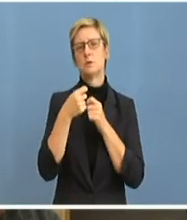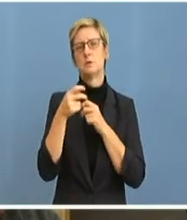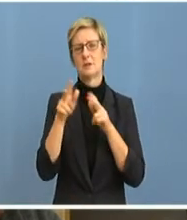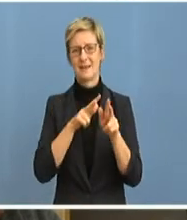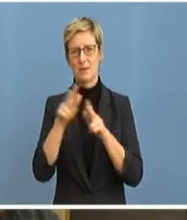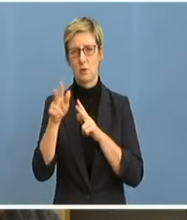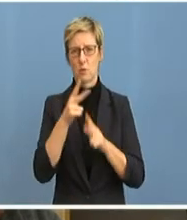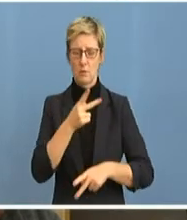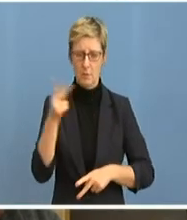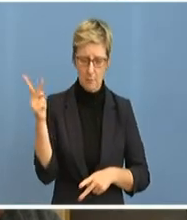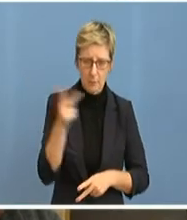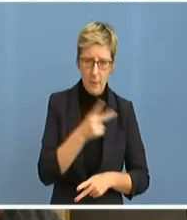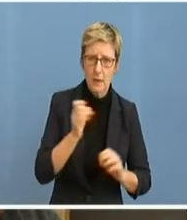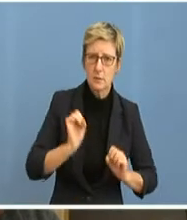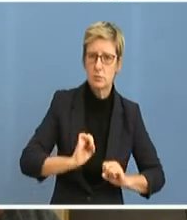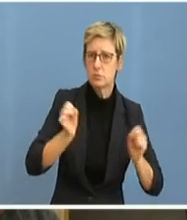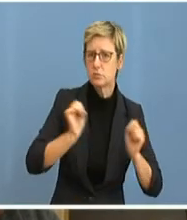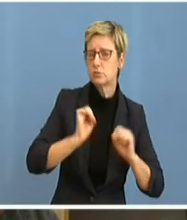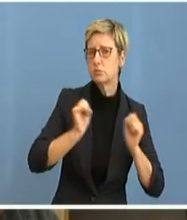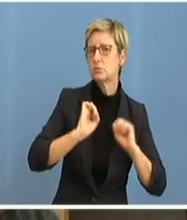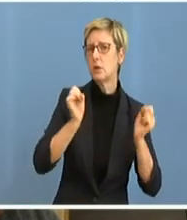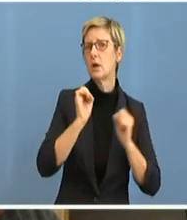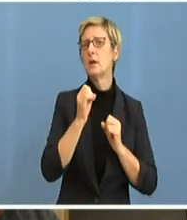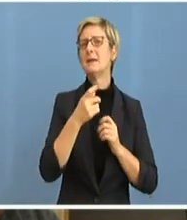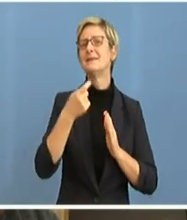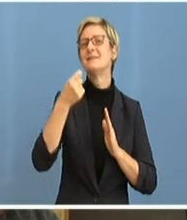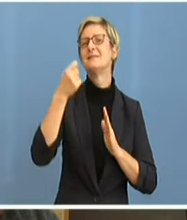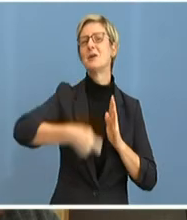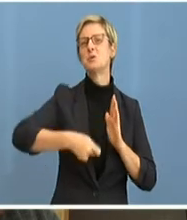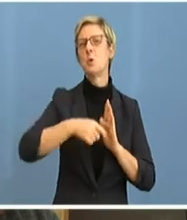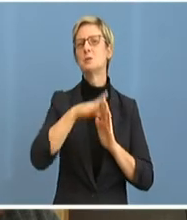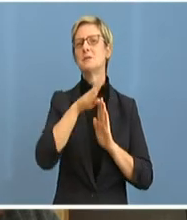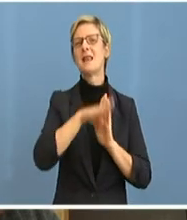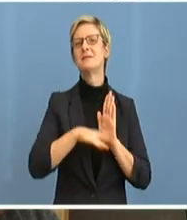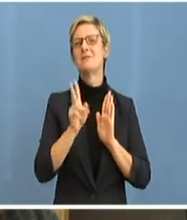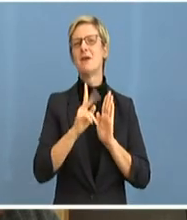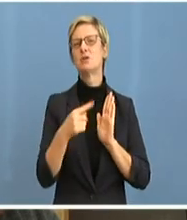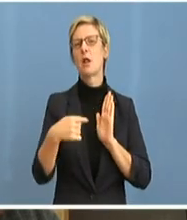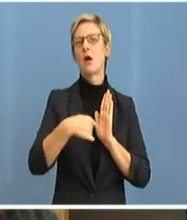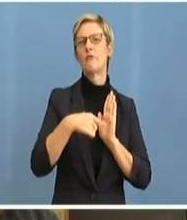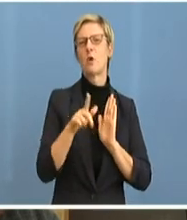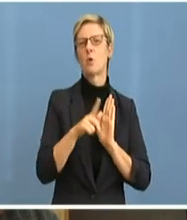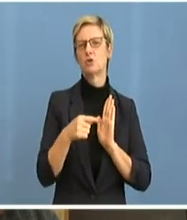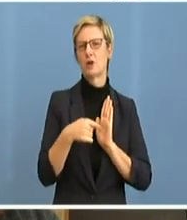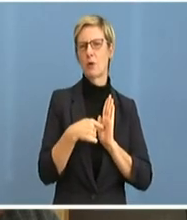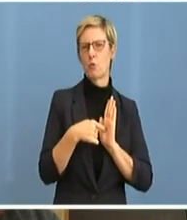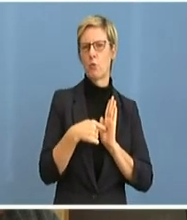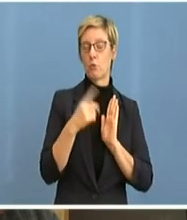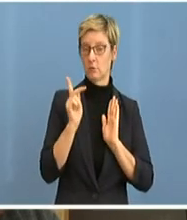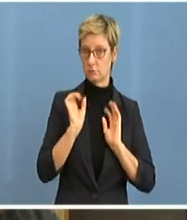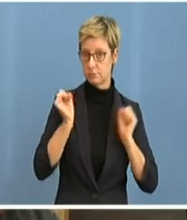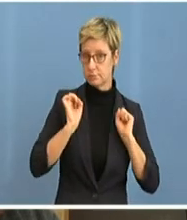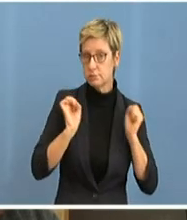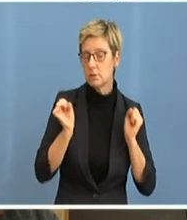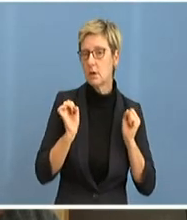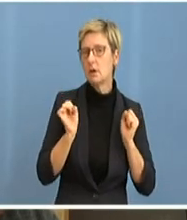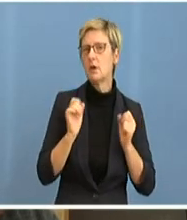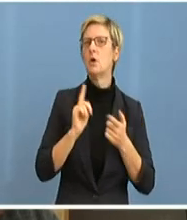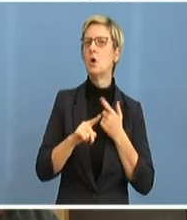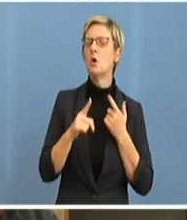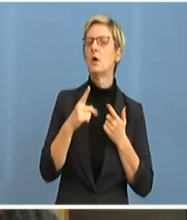um persönlich Herrn Lukaschenko auf die Sanktionsliste zu setzen? Und Herr Seiber, Sie haben hier mehrfach gefordert, dass die